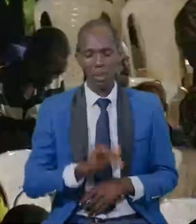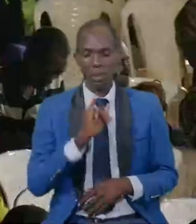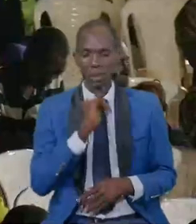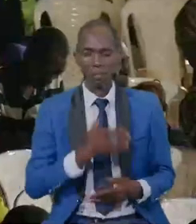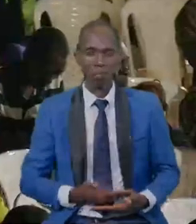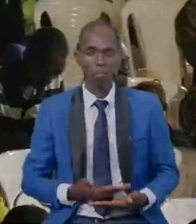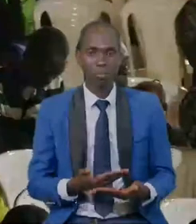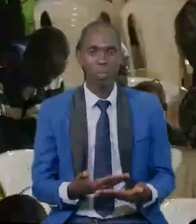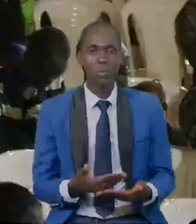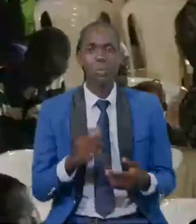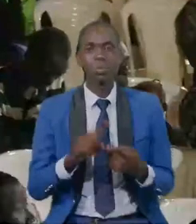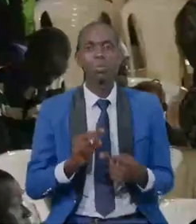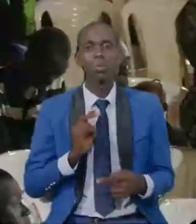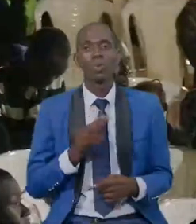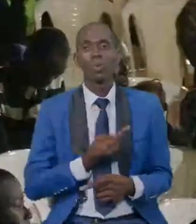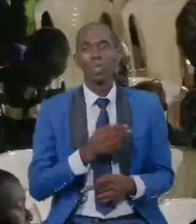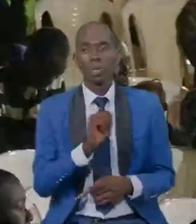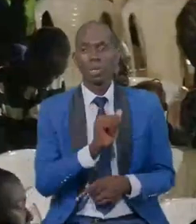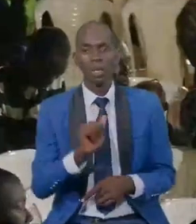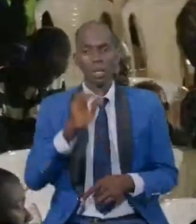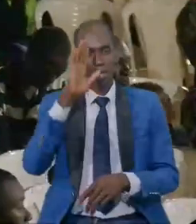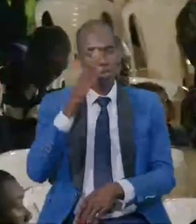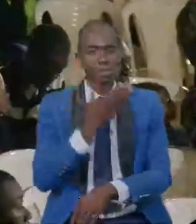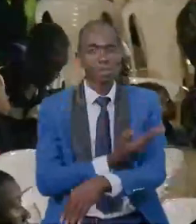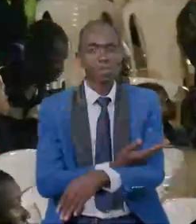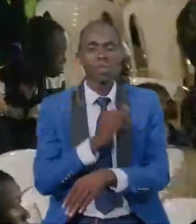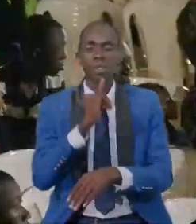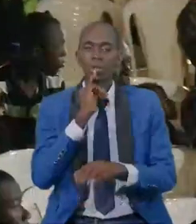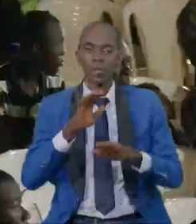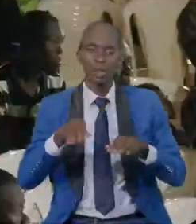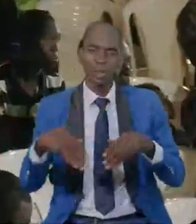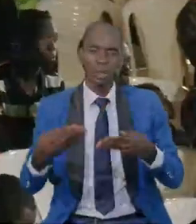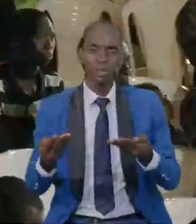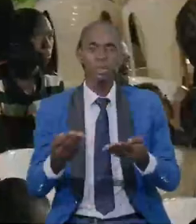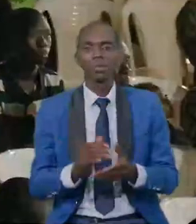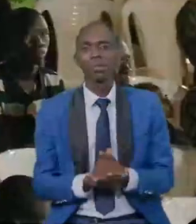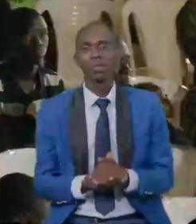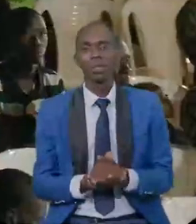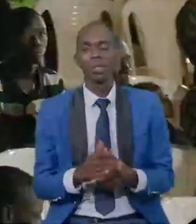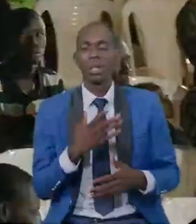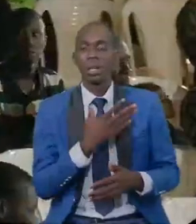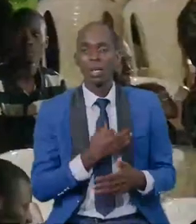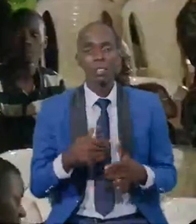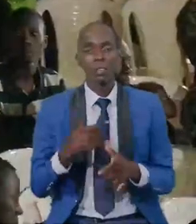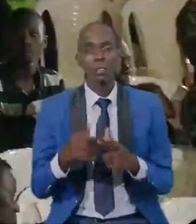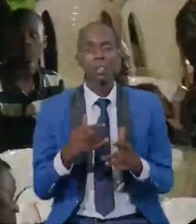Un enfant nous est né. Un fils nous est donné.